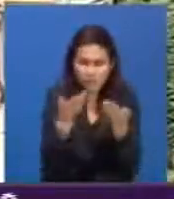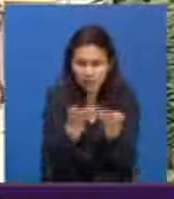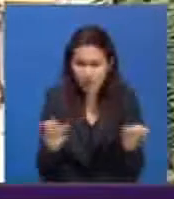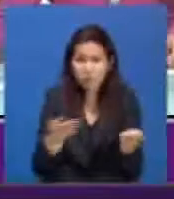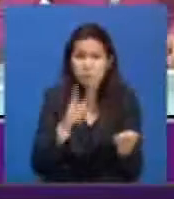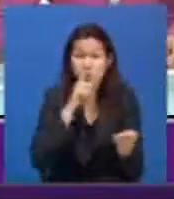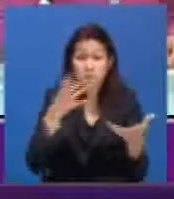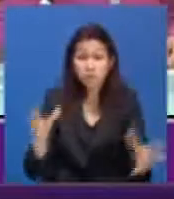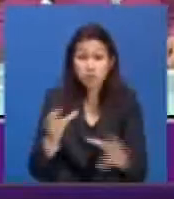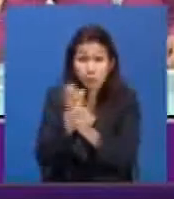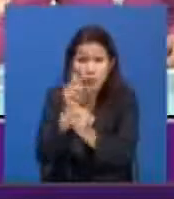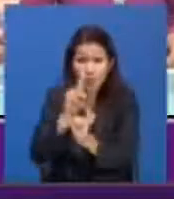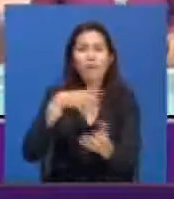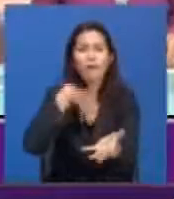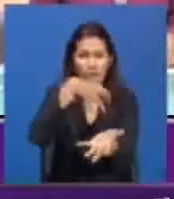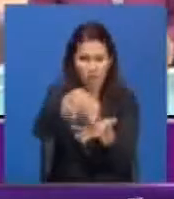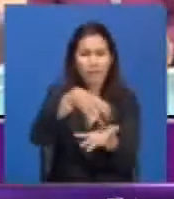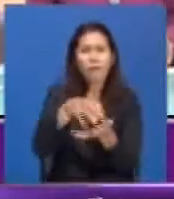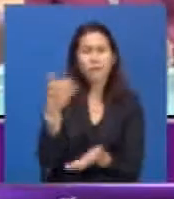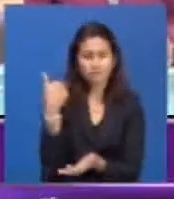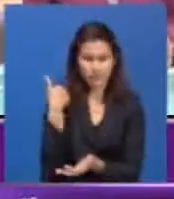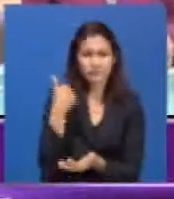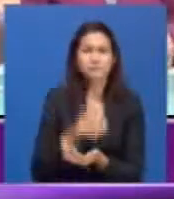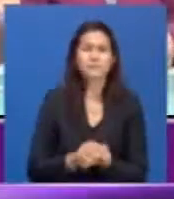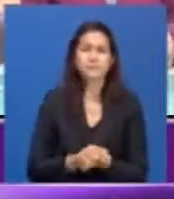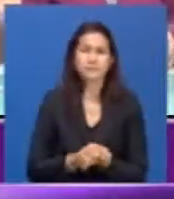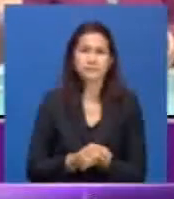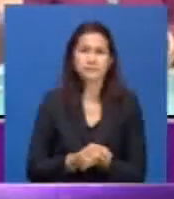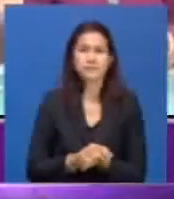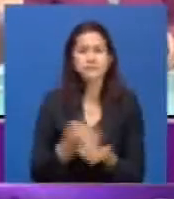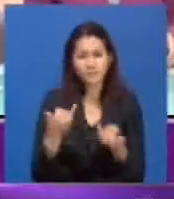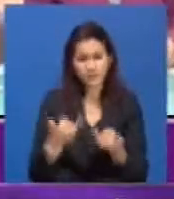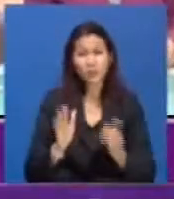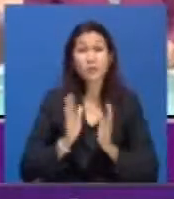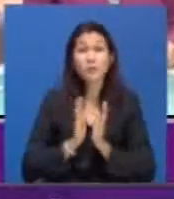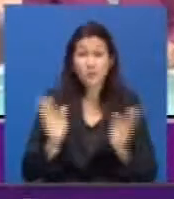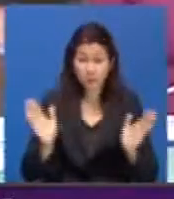ดิฉันจะรายงานให้ทราบอีกครั้งหนึ่งค่ะคุณกรองแก้วและคุณจัตทิมาค่ะ ค่ะขอบคุณนะคะคุณปวีณาค่ะ